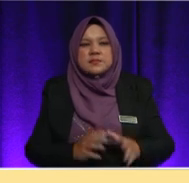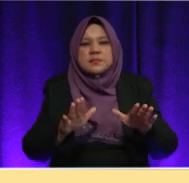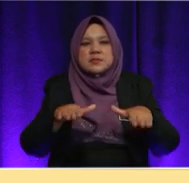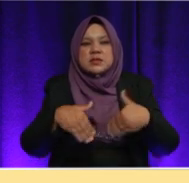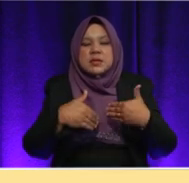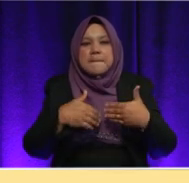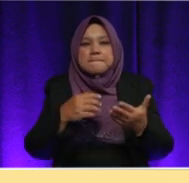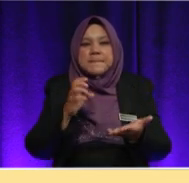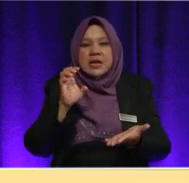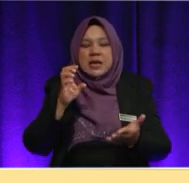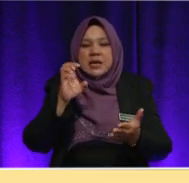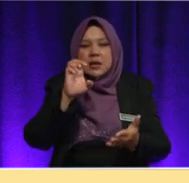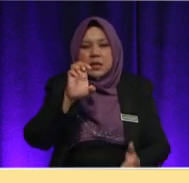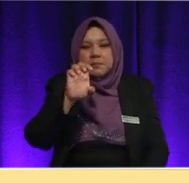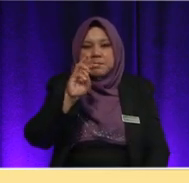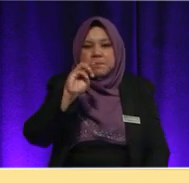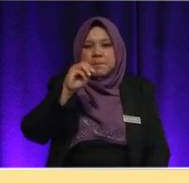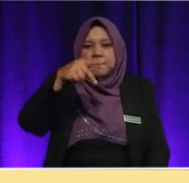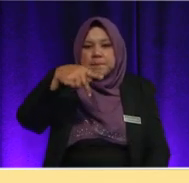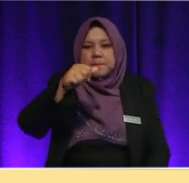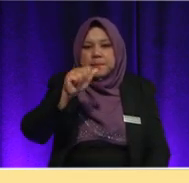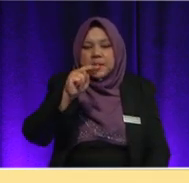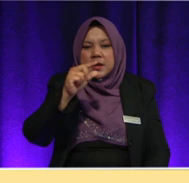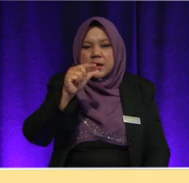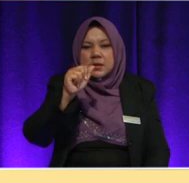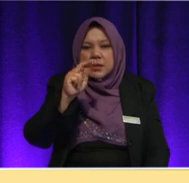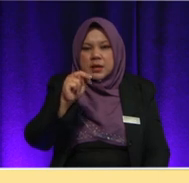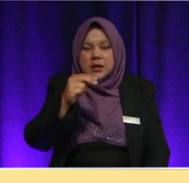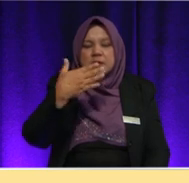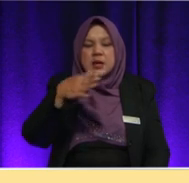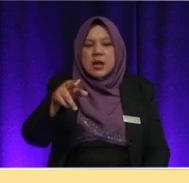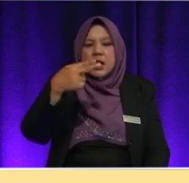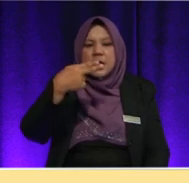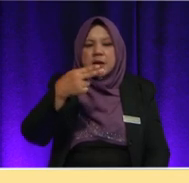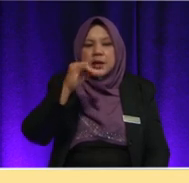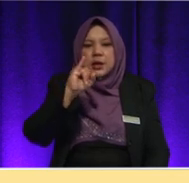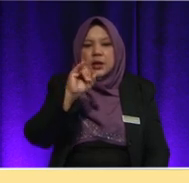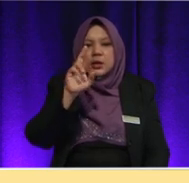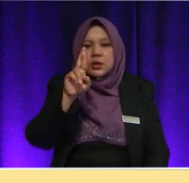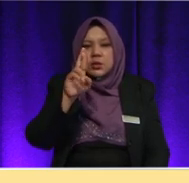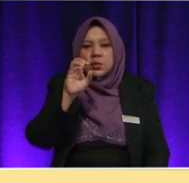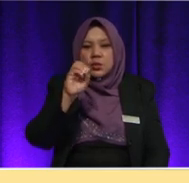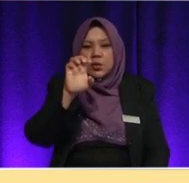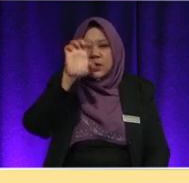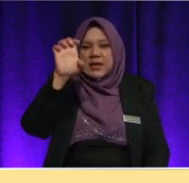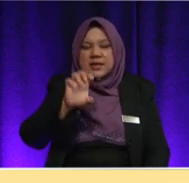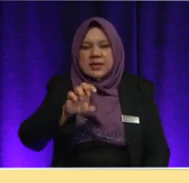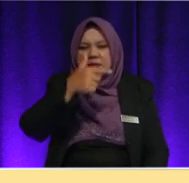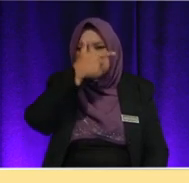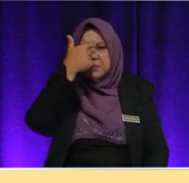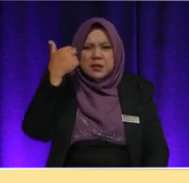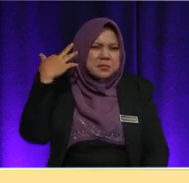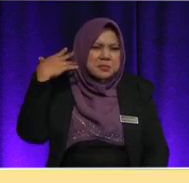boleh menjelaskan ataupun memberi kesan kepada alam kita ada negara yang bunyi bising berlakus masih kecil